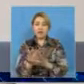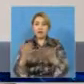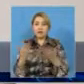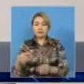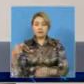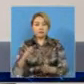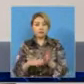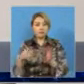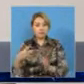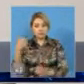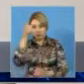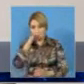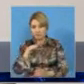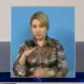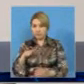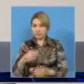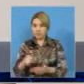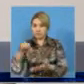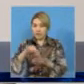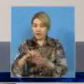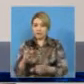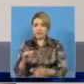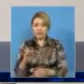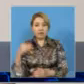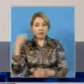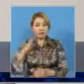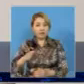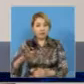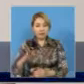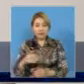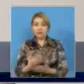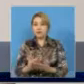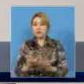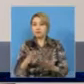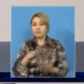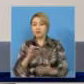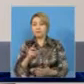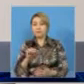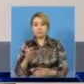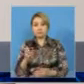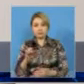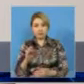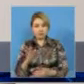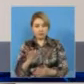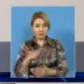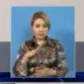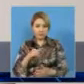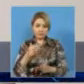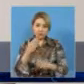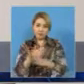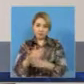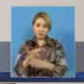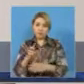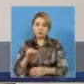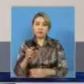В 1930-е годы они были членами партии «Алаш» в Актюбинской области. В их числе их абдинец Иса Кобжасаров, который был помощником